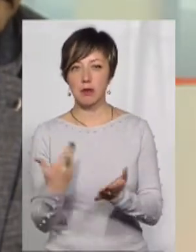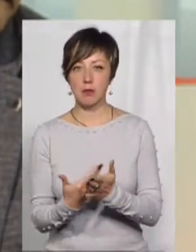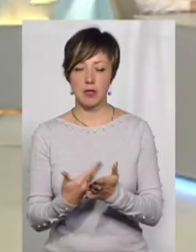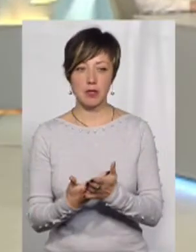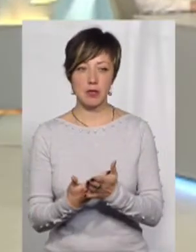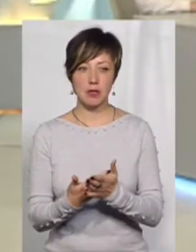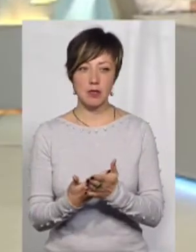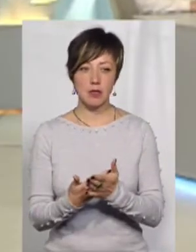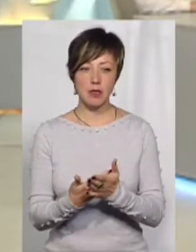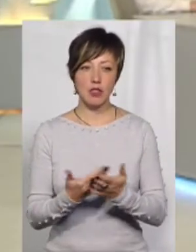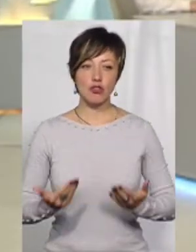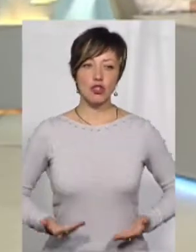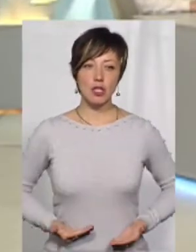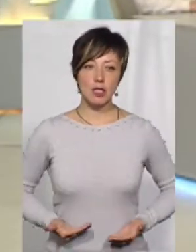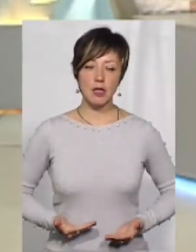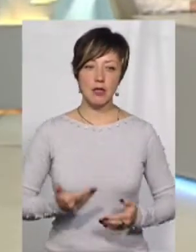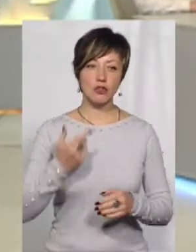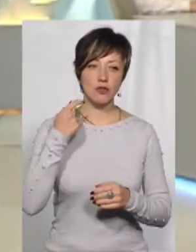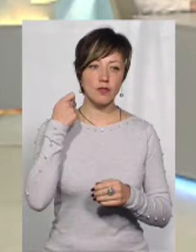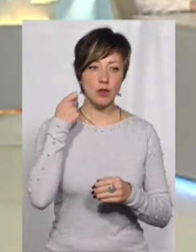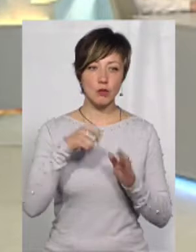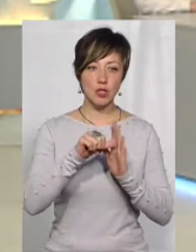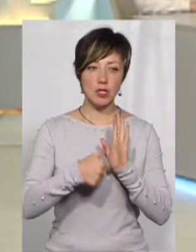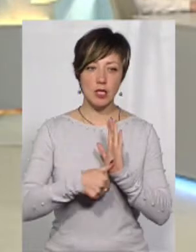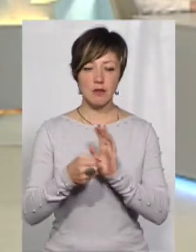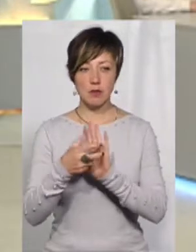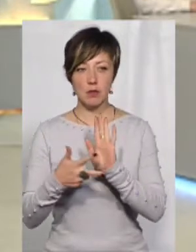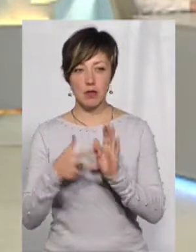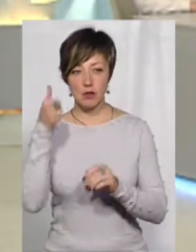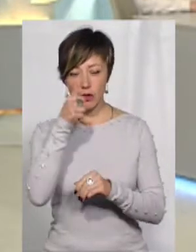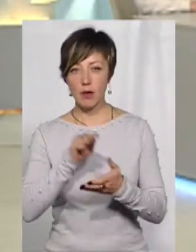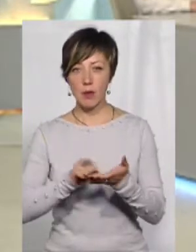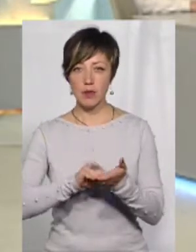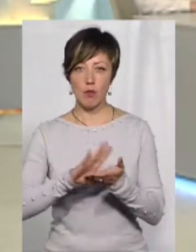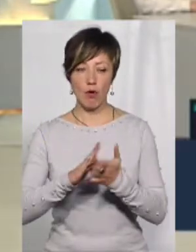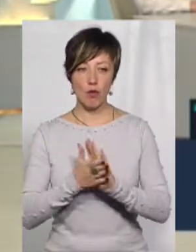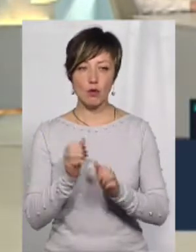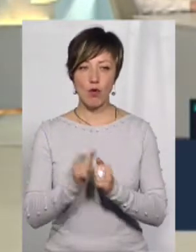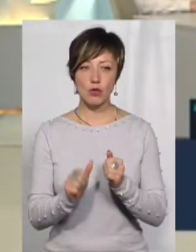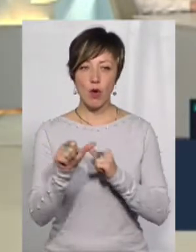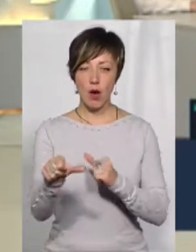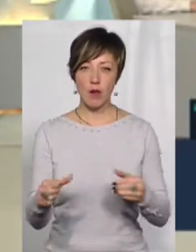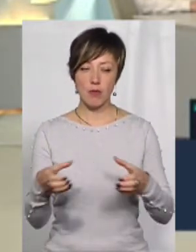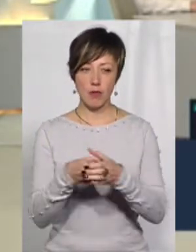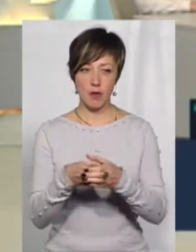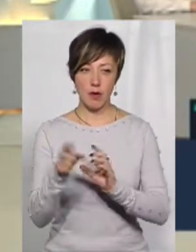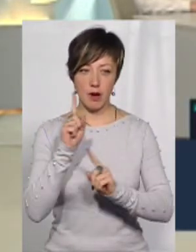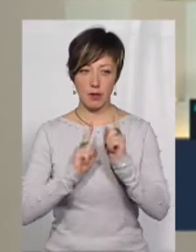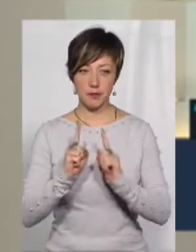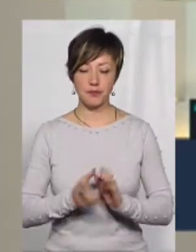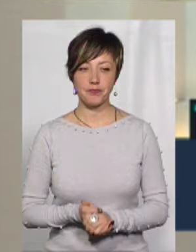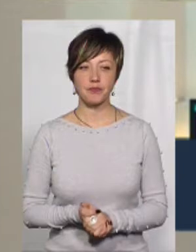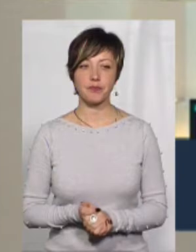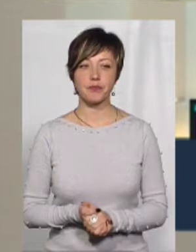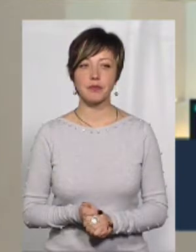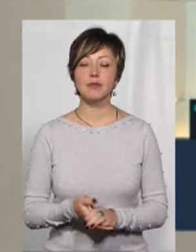там, жителі віком від 16, від 18 років. Це вже як прописано в положенні кожної окремо взятої ради.